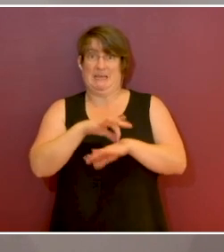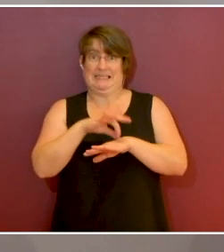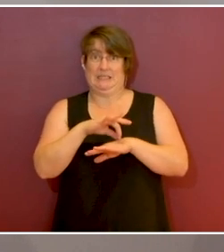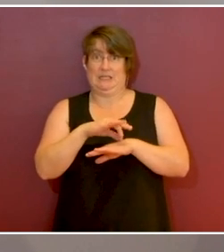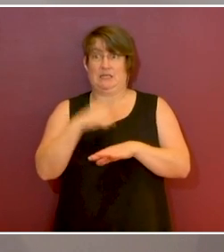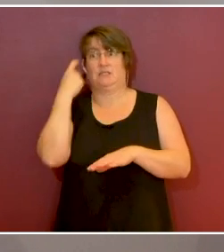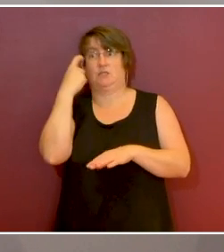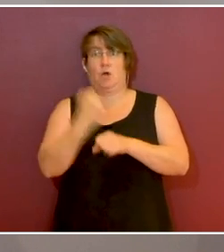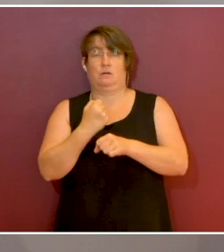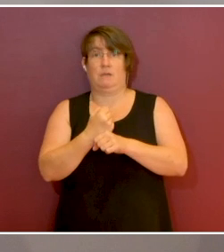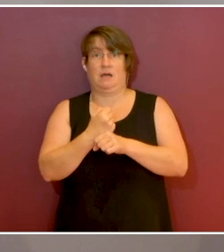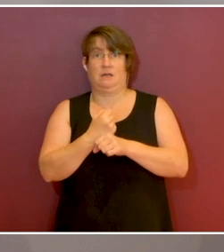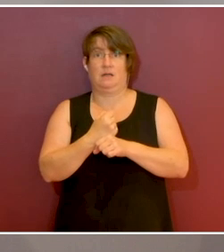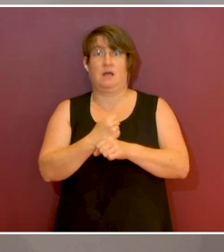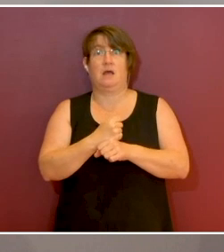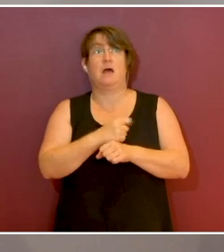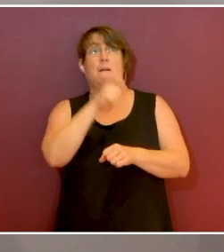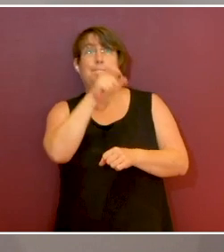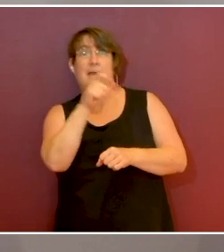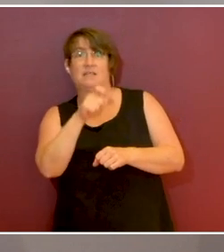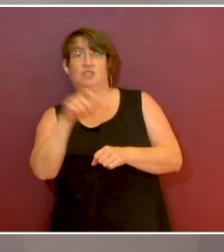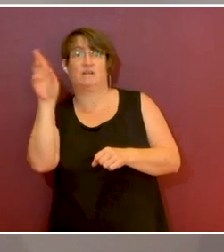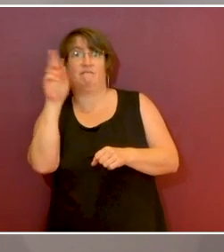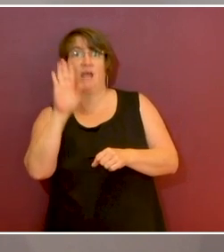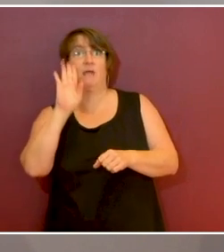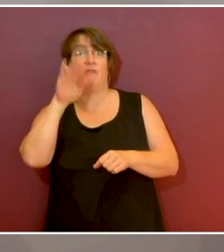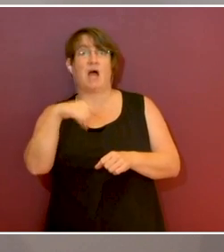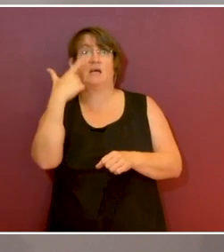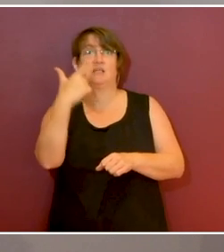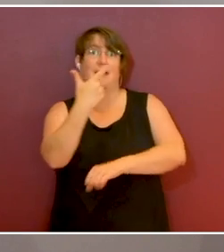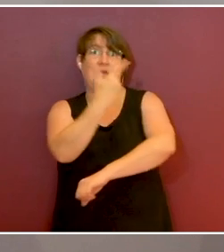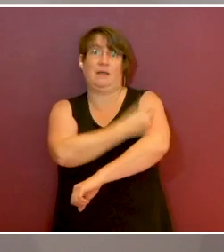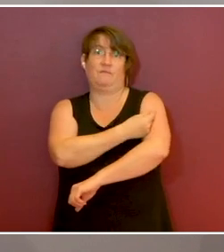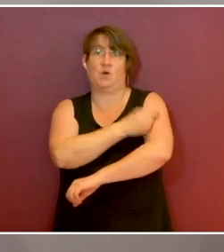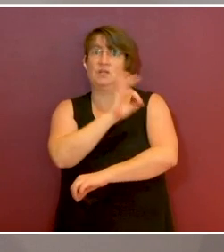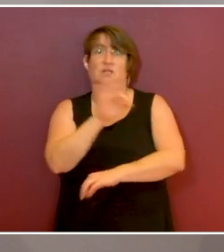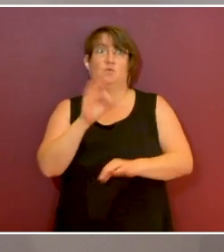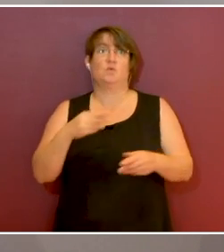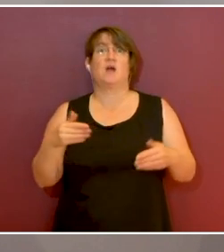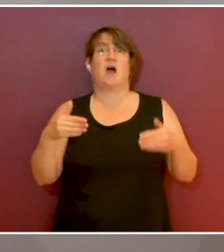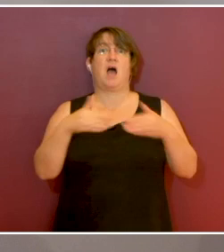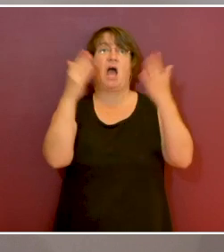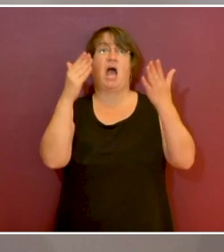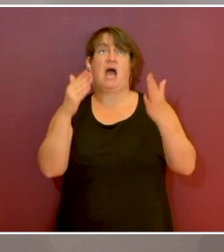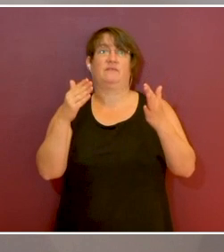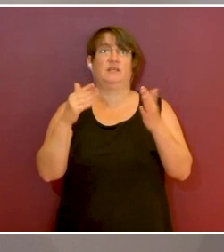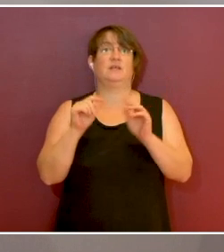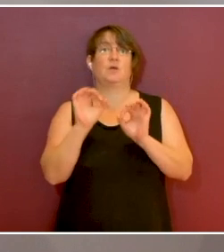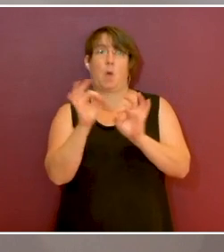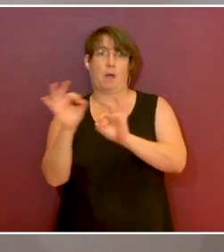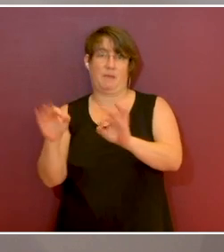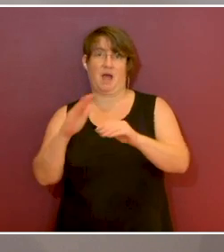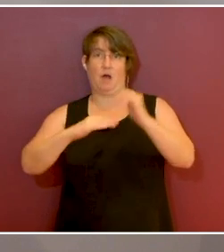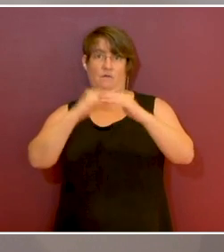die keine gute Antikörperantwort aufgebaut haben nach zwei Impfungen. Das sind zum Beispiel organtransplantierte, immunsupprimierte, aber zum Teil